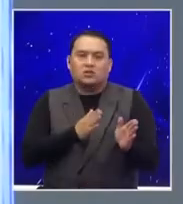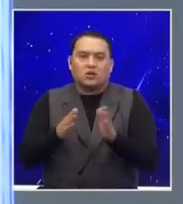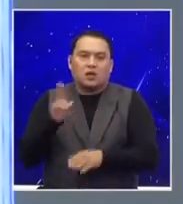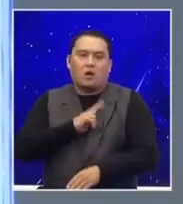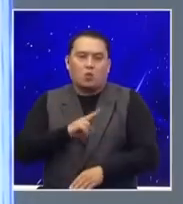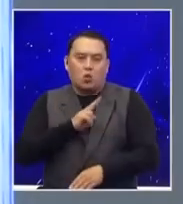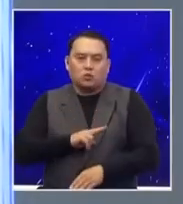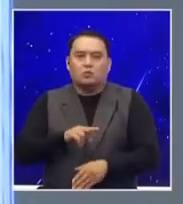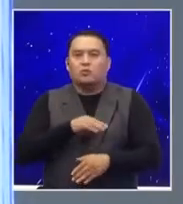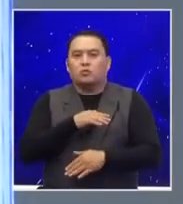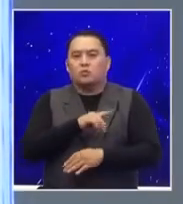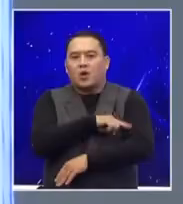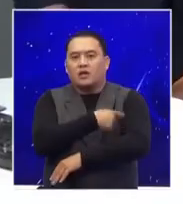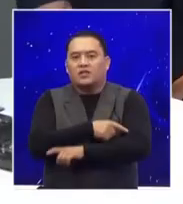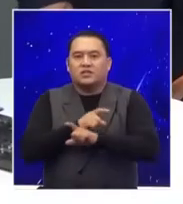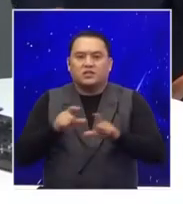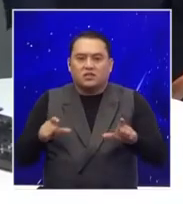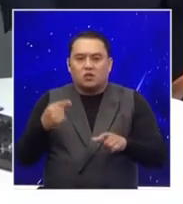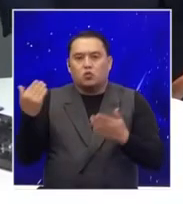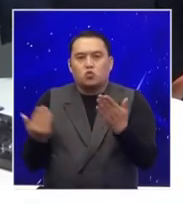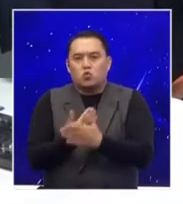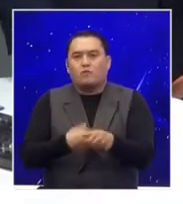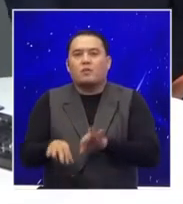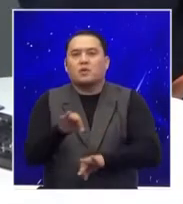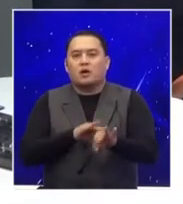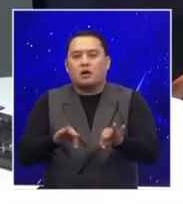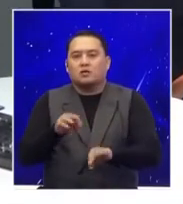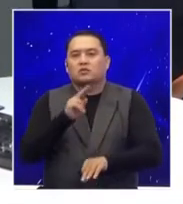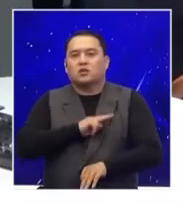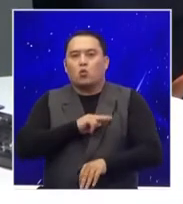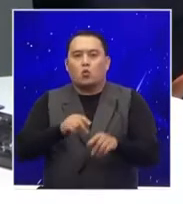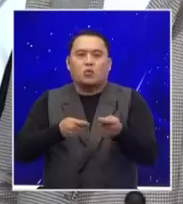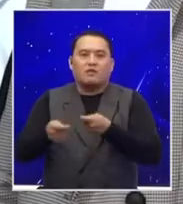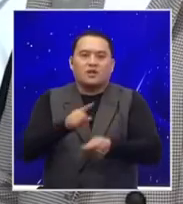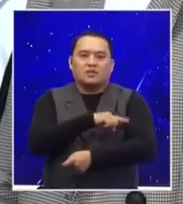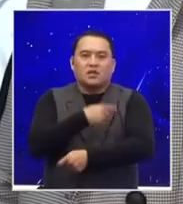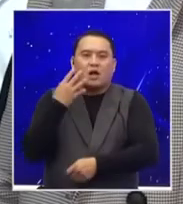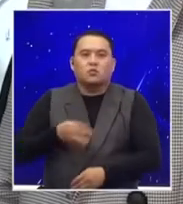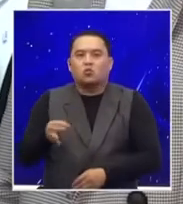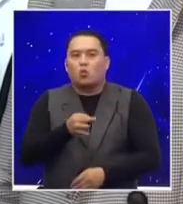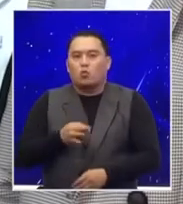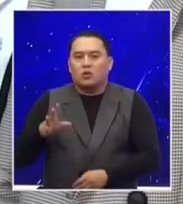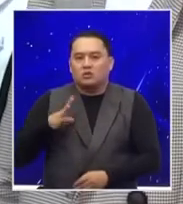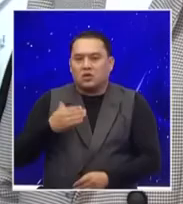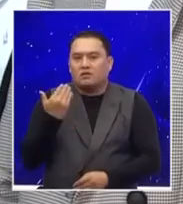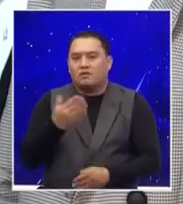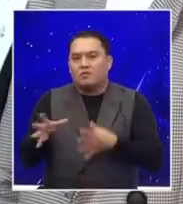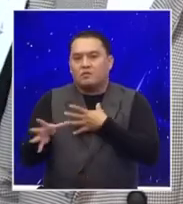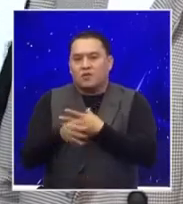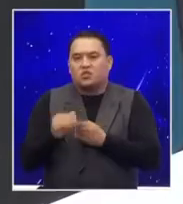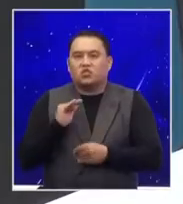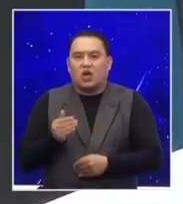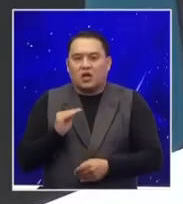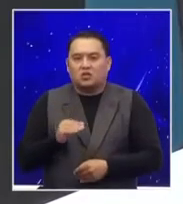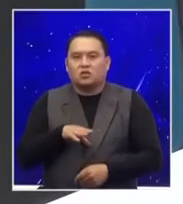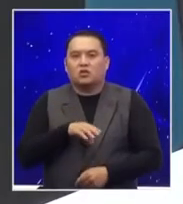система работает на базе многопрофильной больницы. Инновационный проект был разработан Управлением здравоохранения Алматинской области совместно